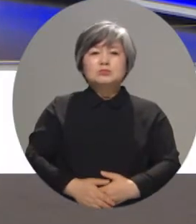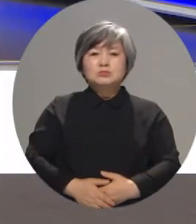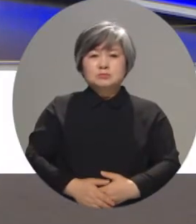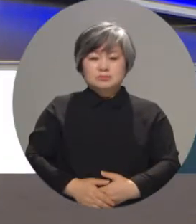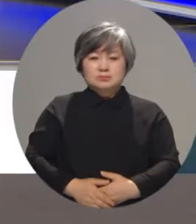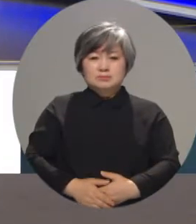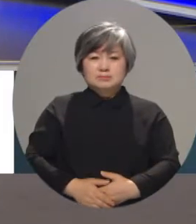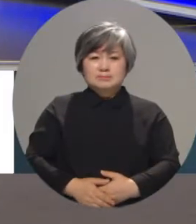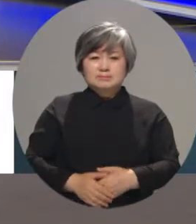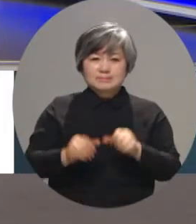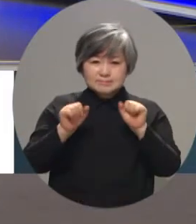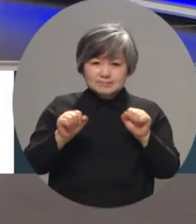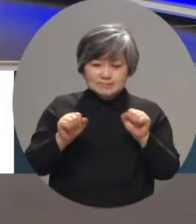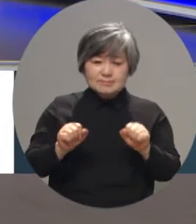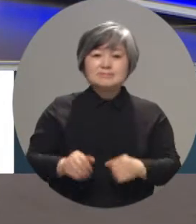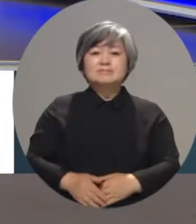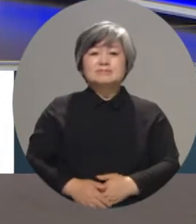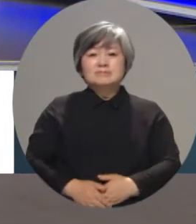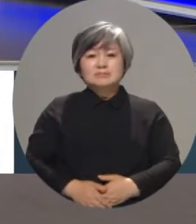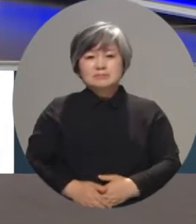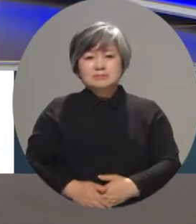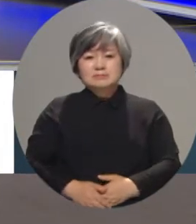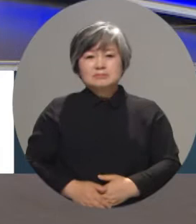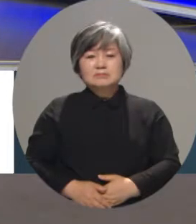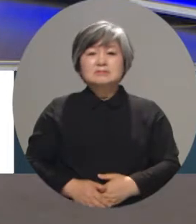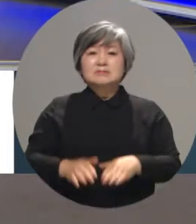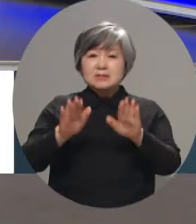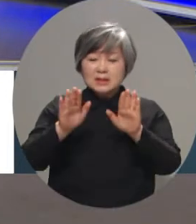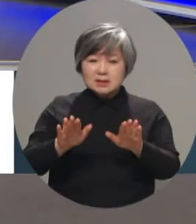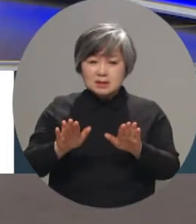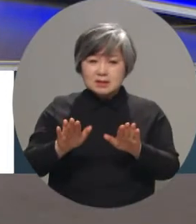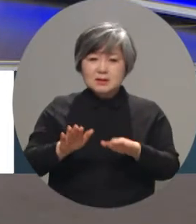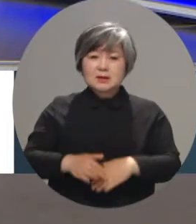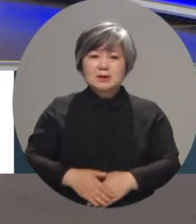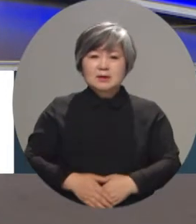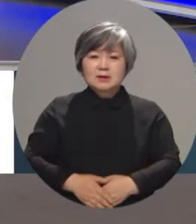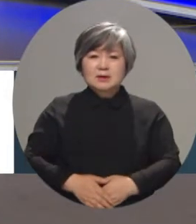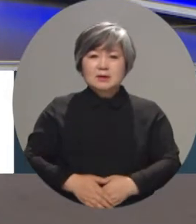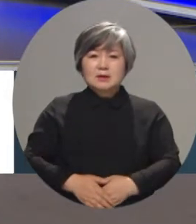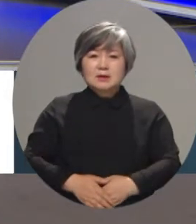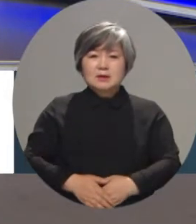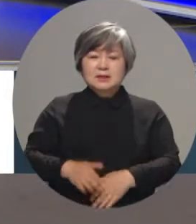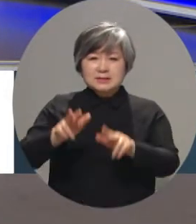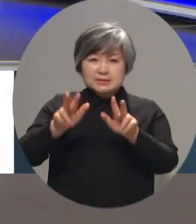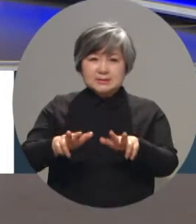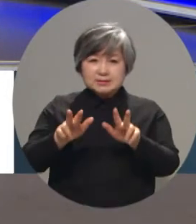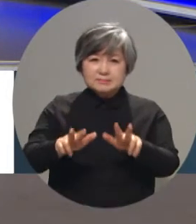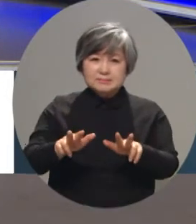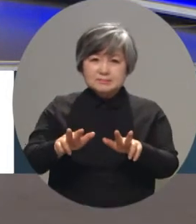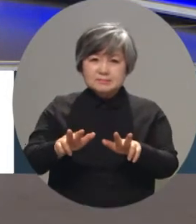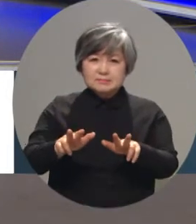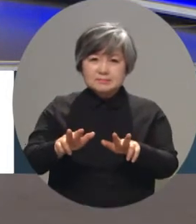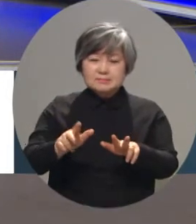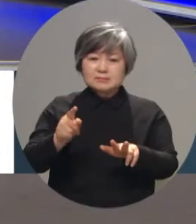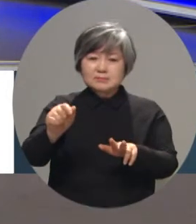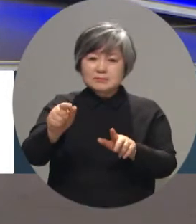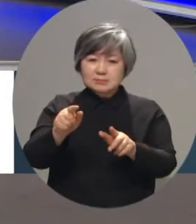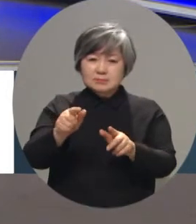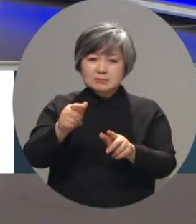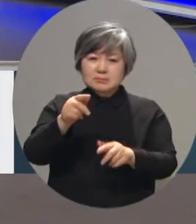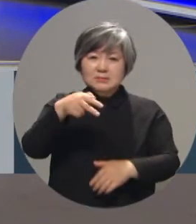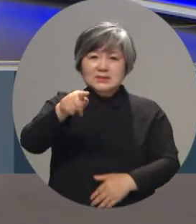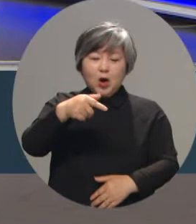안녕하세요. 네, 반갑습니다. 네, 안녕하세요. 자, 현재 지금 서거석 후보와